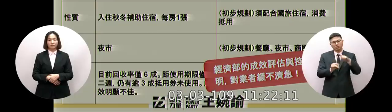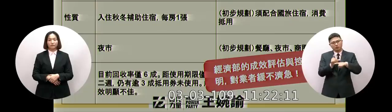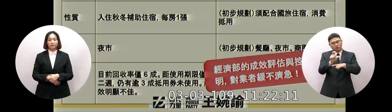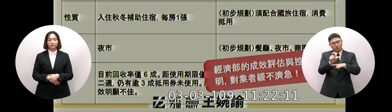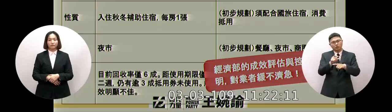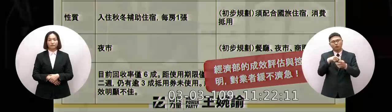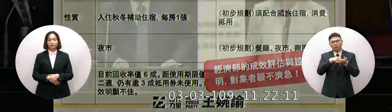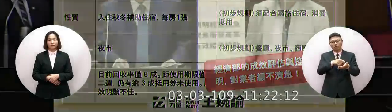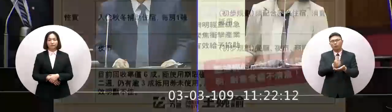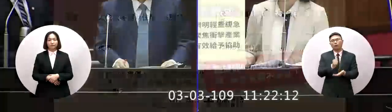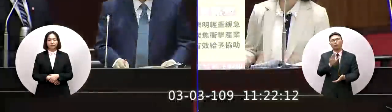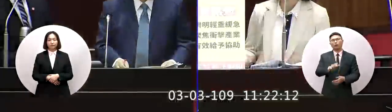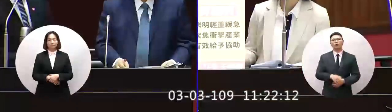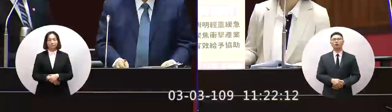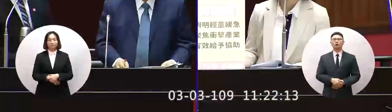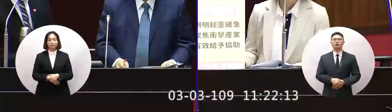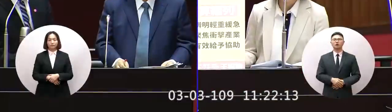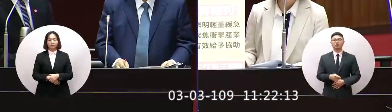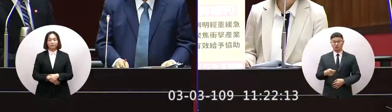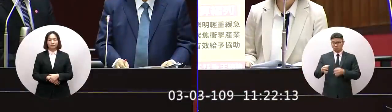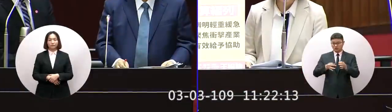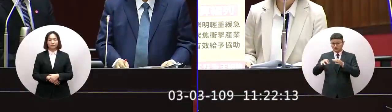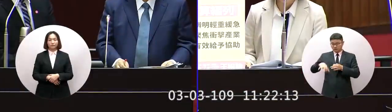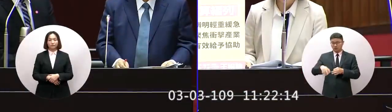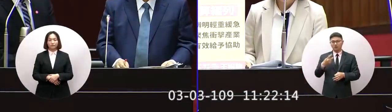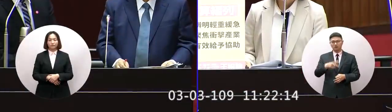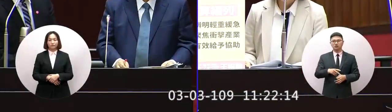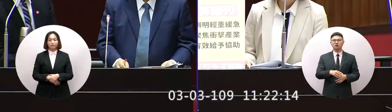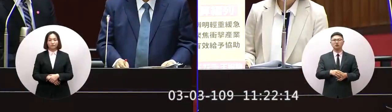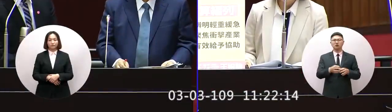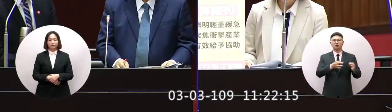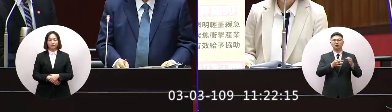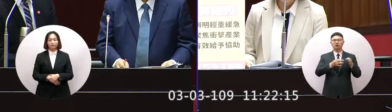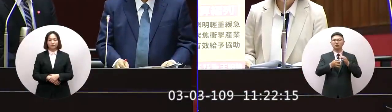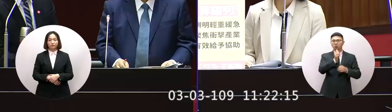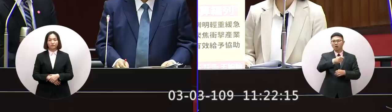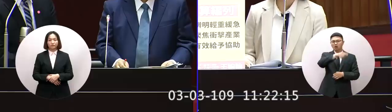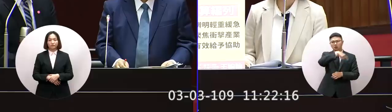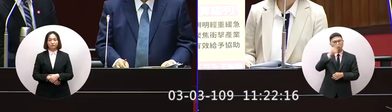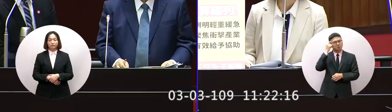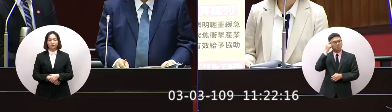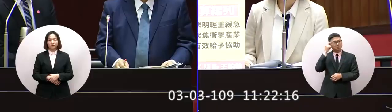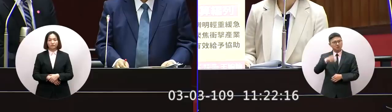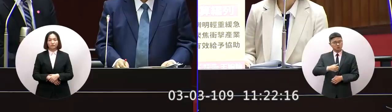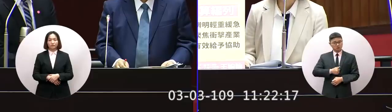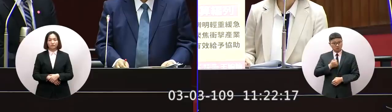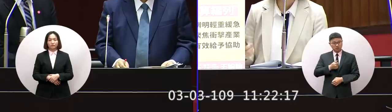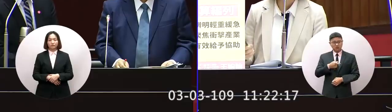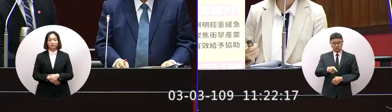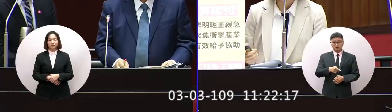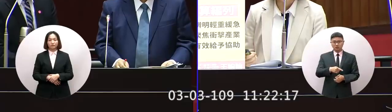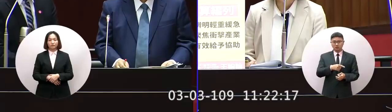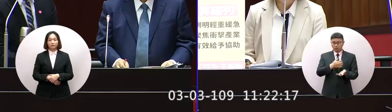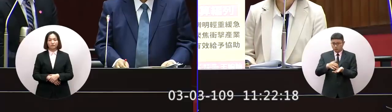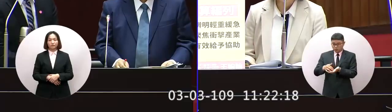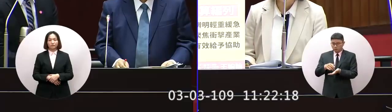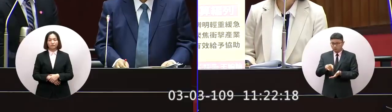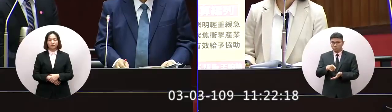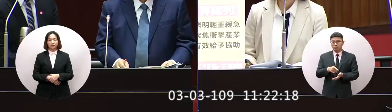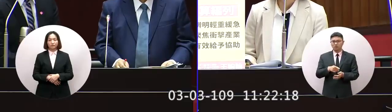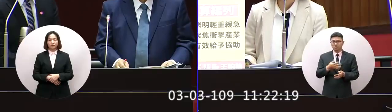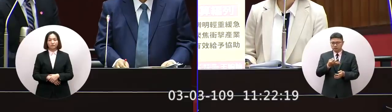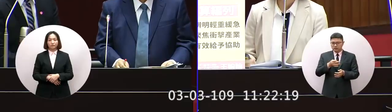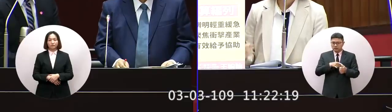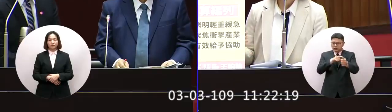收。所以站在市场的角度，或是业者的意见，会希望这样子的折扣方式是能够经过缜密的计算，真正有振兴到他们的